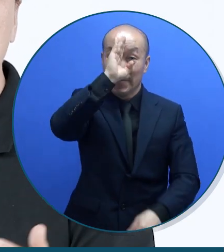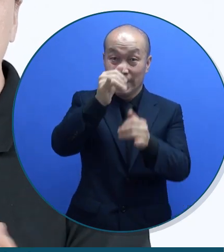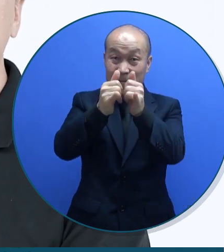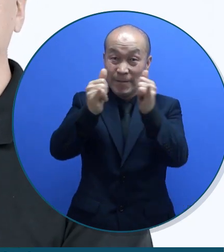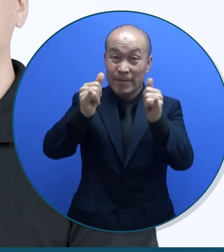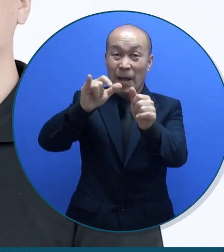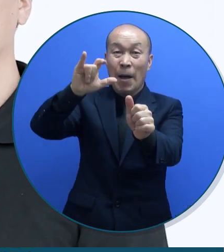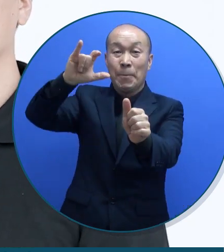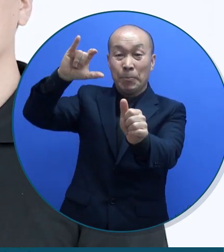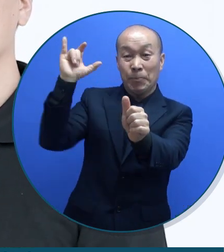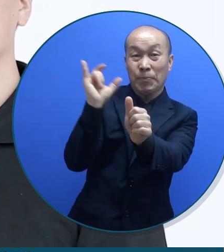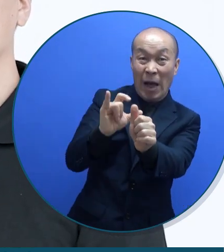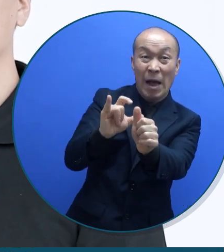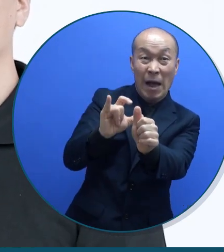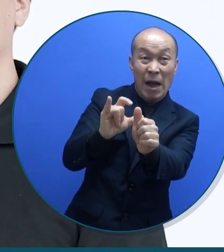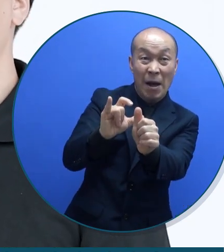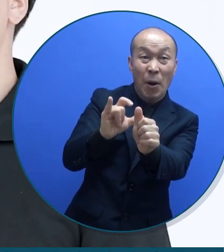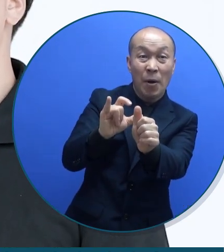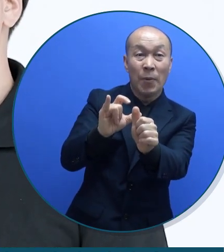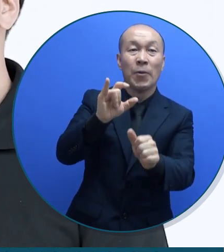환자로 확진을 받게 되면